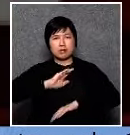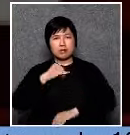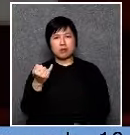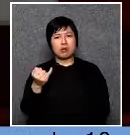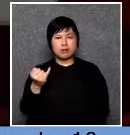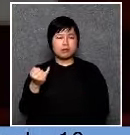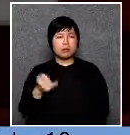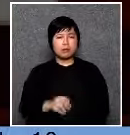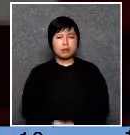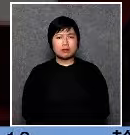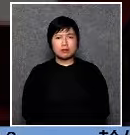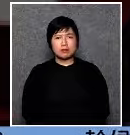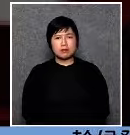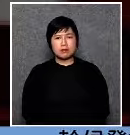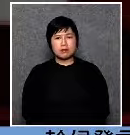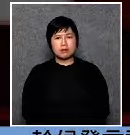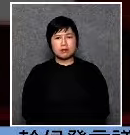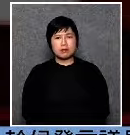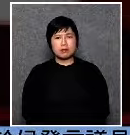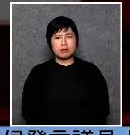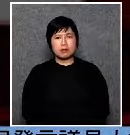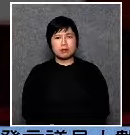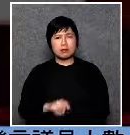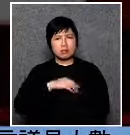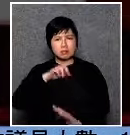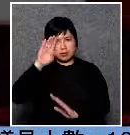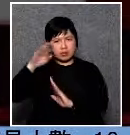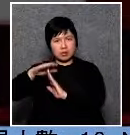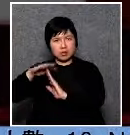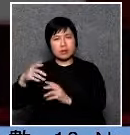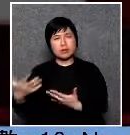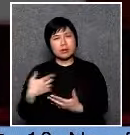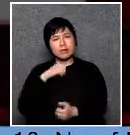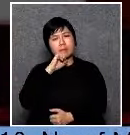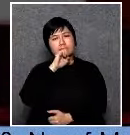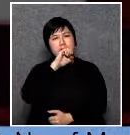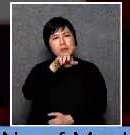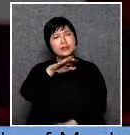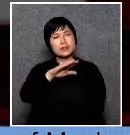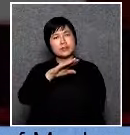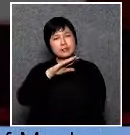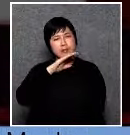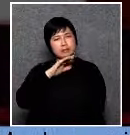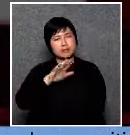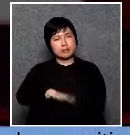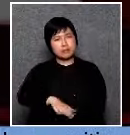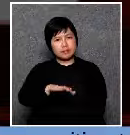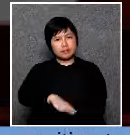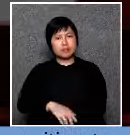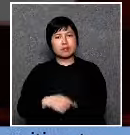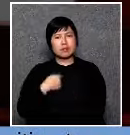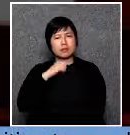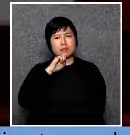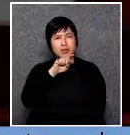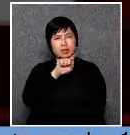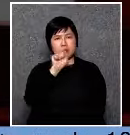議員，請你停止發表議論。 主席，我現在問問題你稍安無躁。我的問題